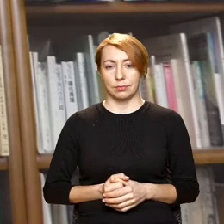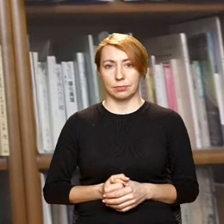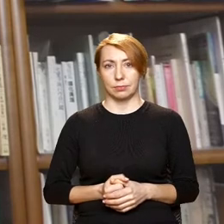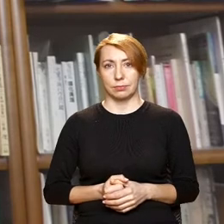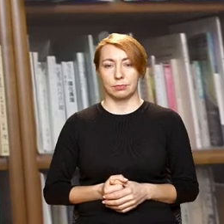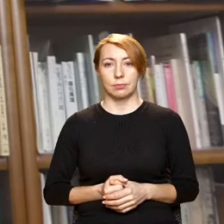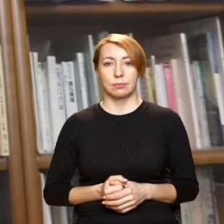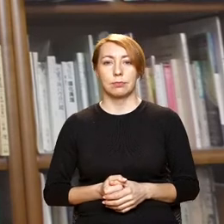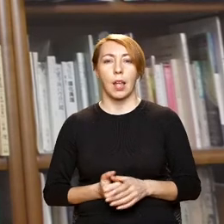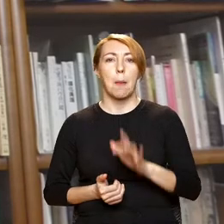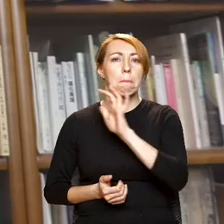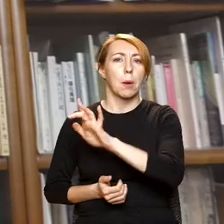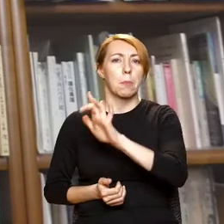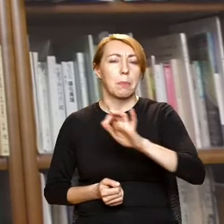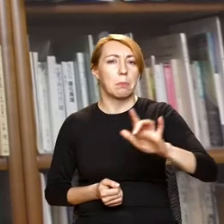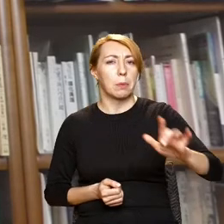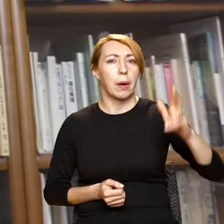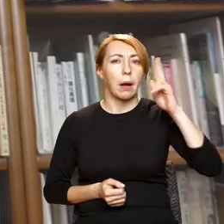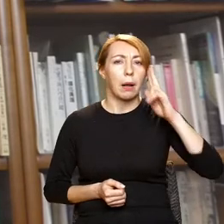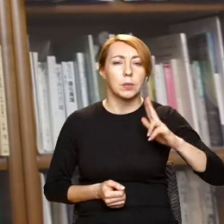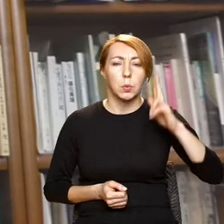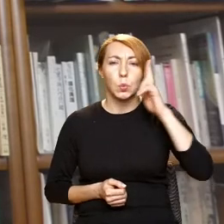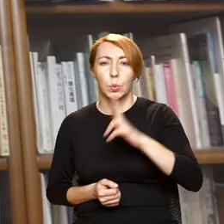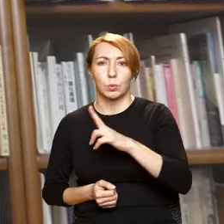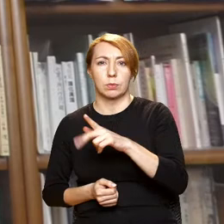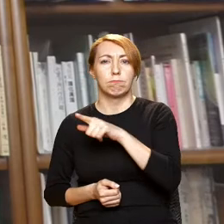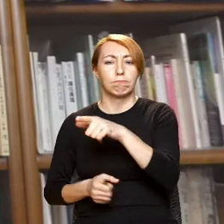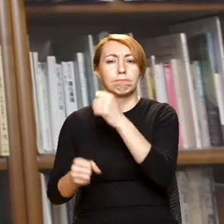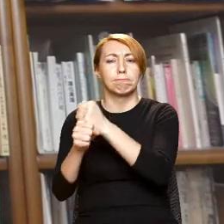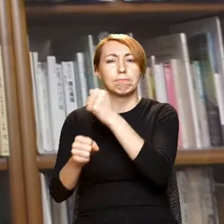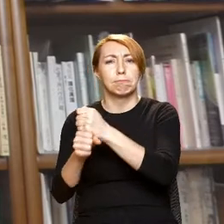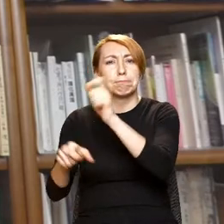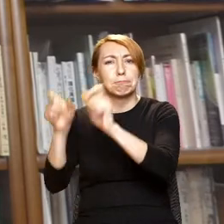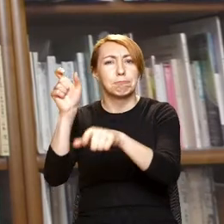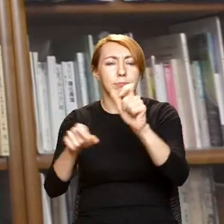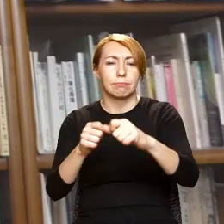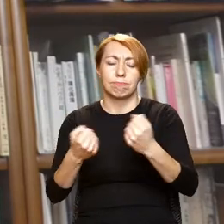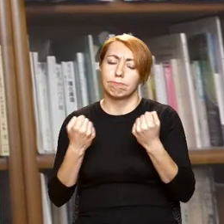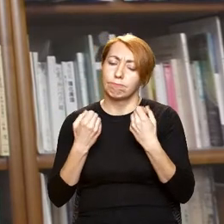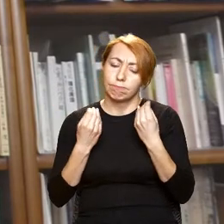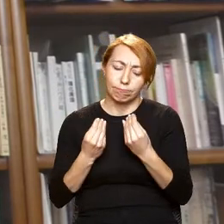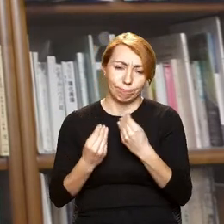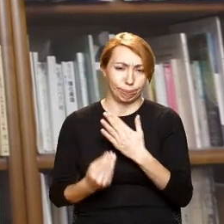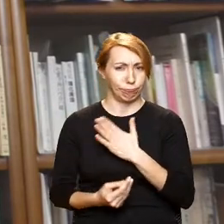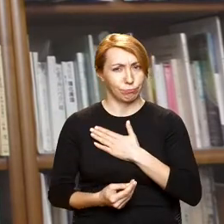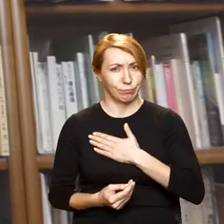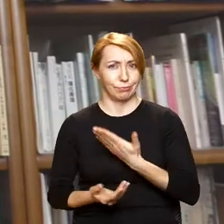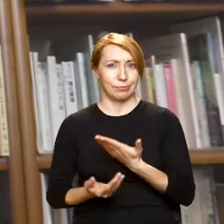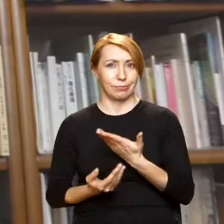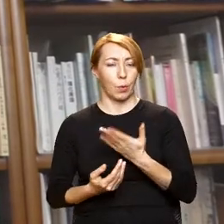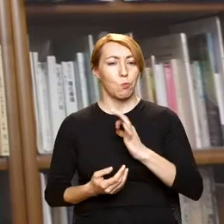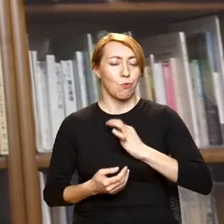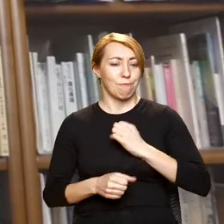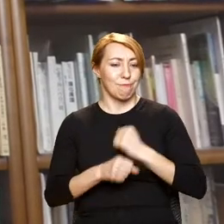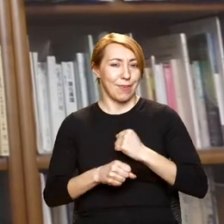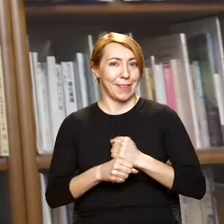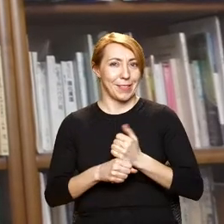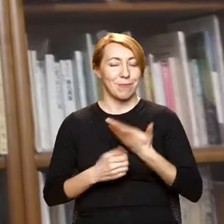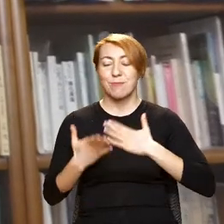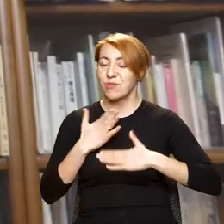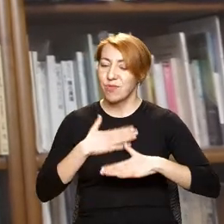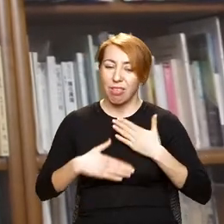We wszystkich tych instytucjach pracownicy byli niesłychanie życzliwi. Praca moja była zatem